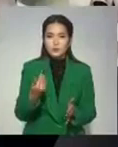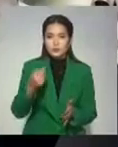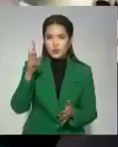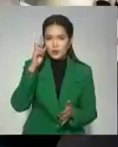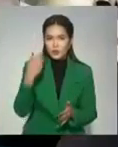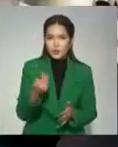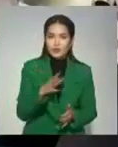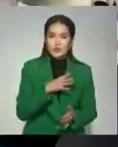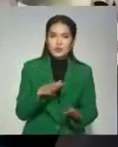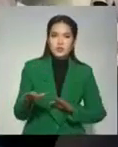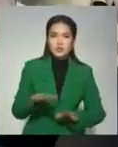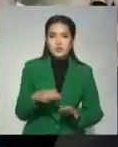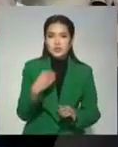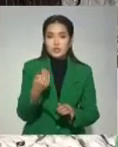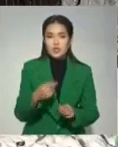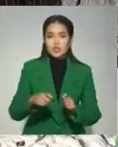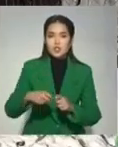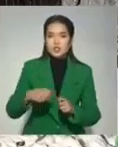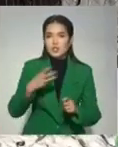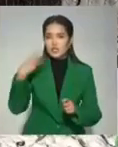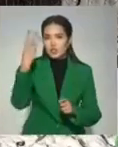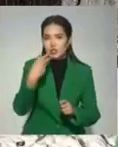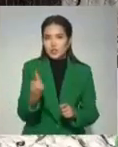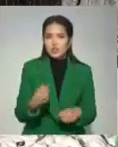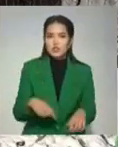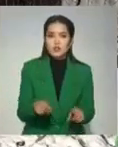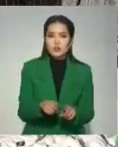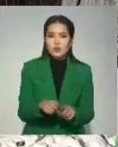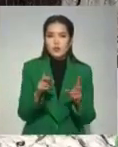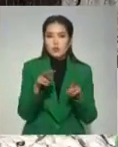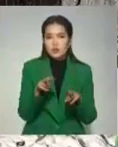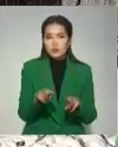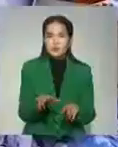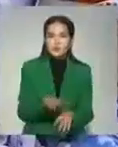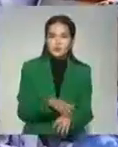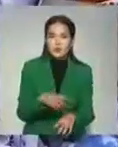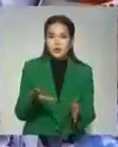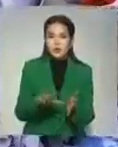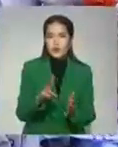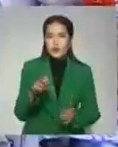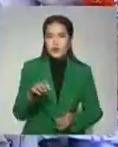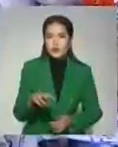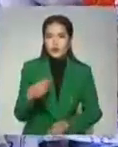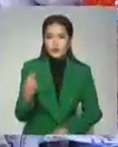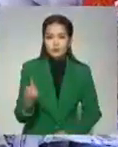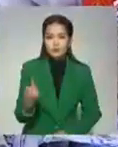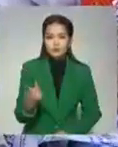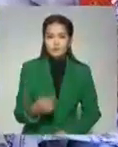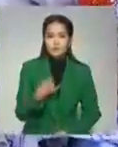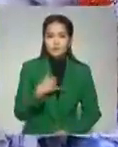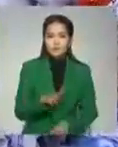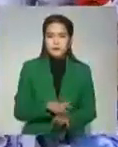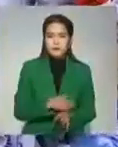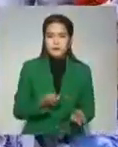где придется. Жильцы благоустроек негодуют. Такой пейзаж они наблюдают не первый день. После Нового года еще ни разу не вывозилась, по крайней